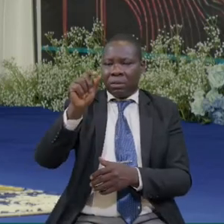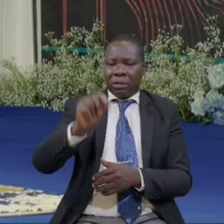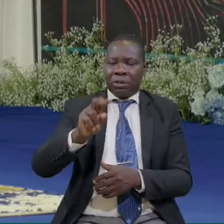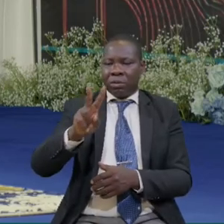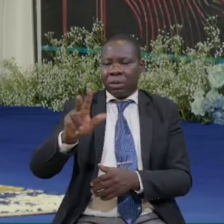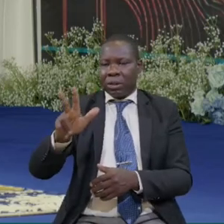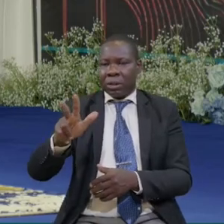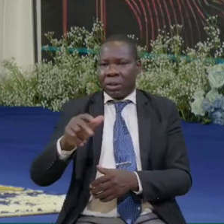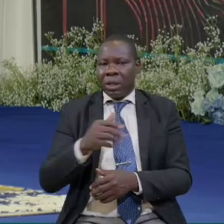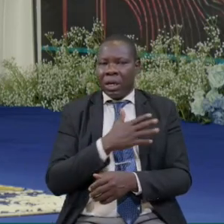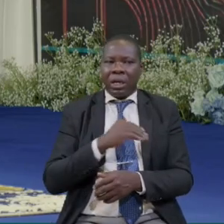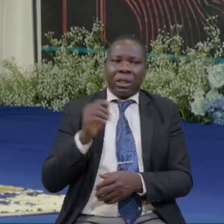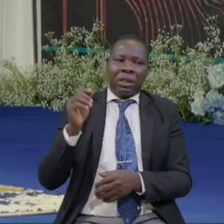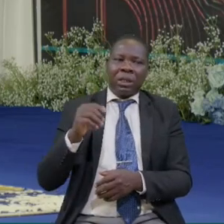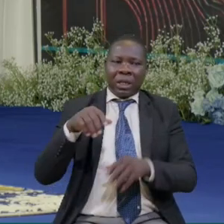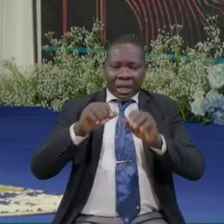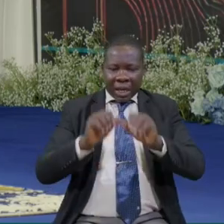31.